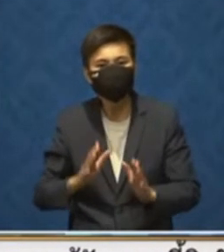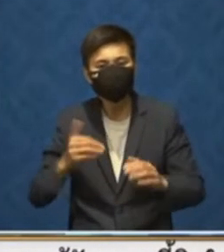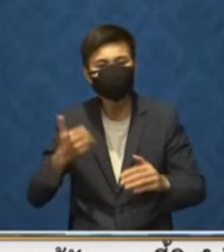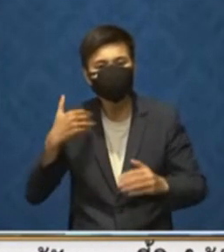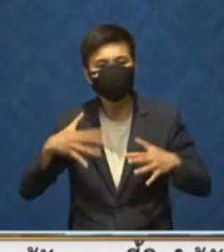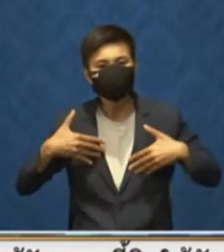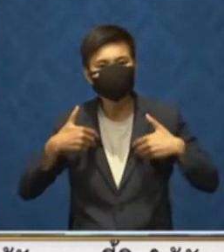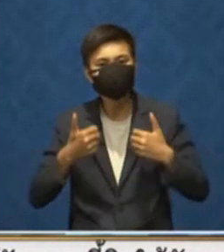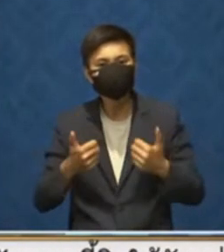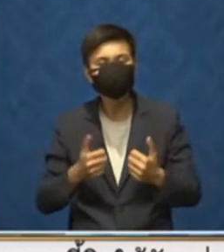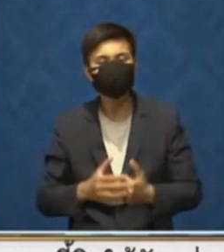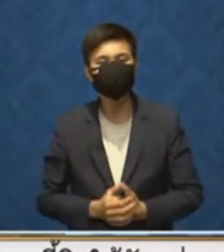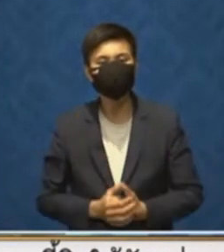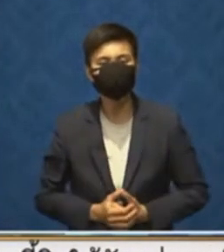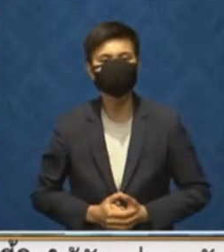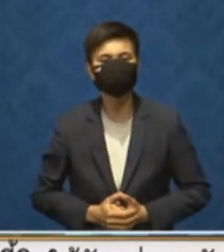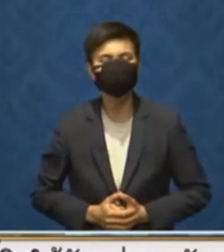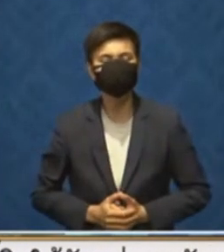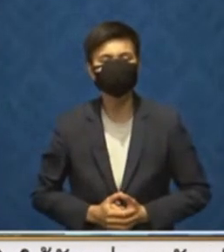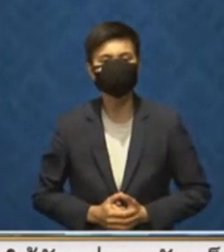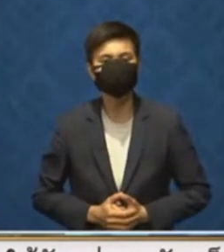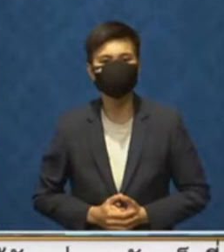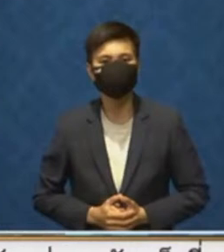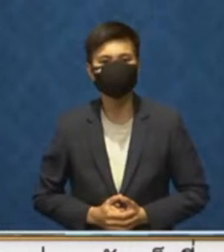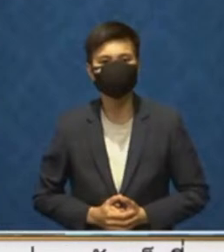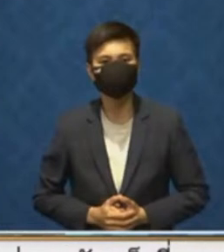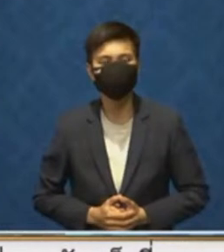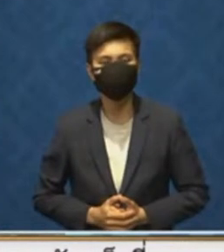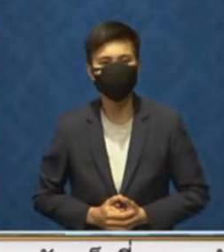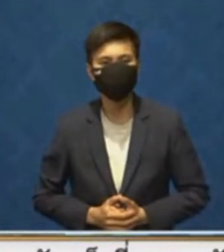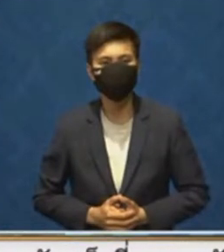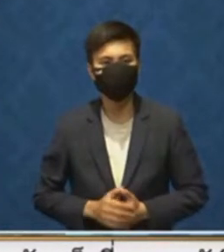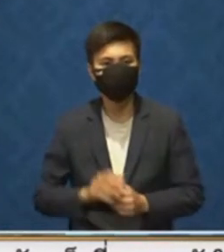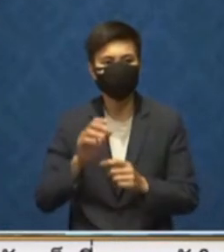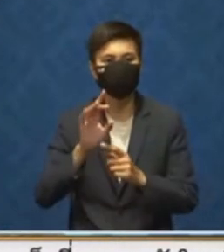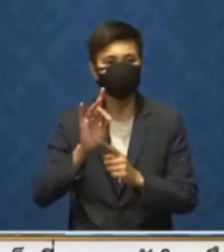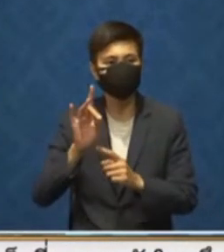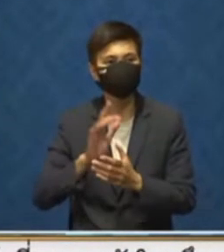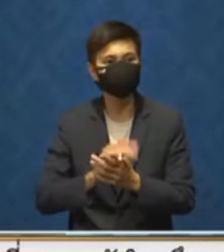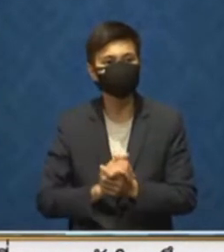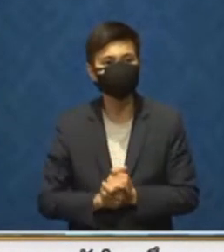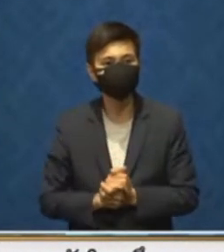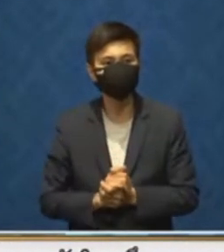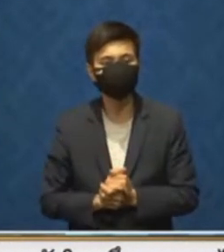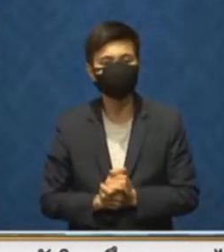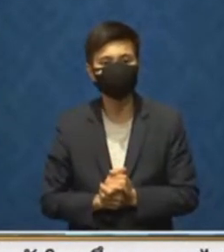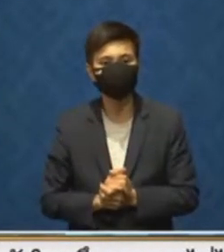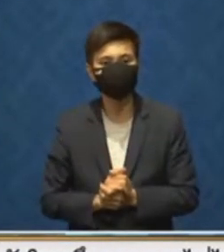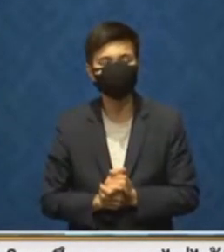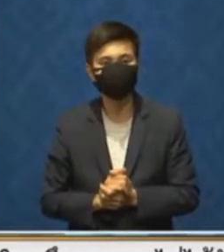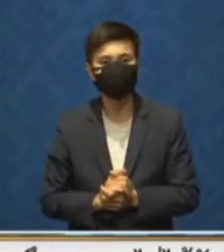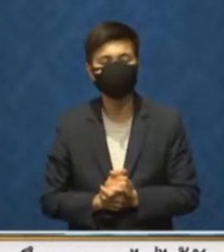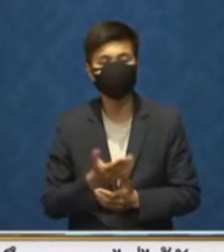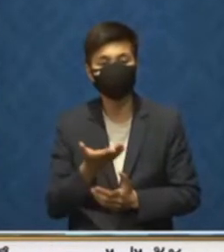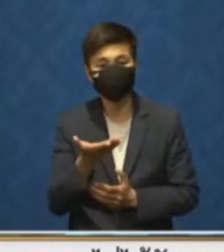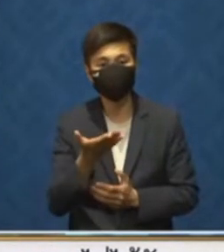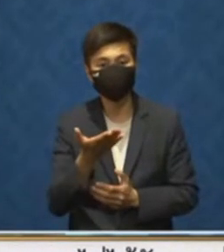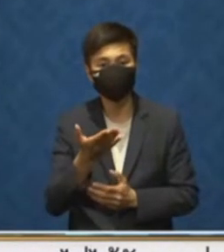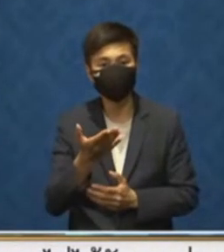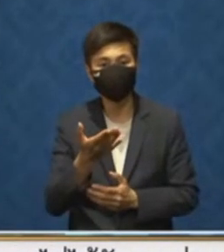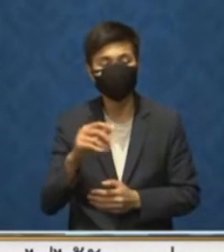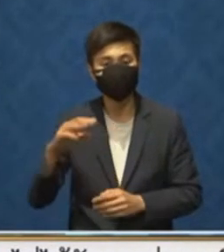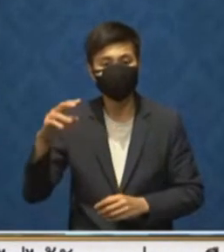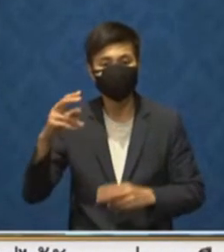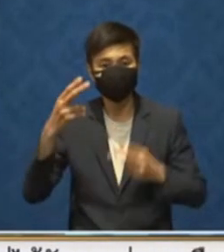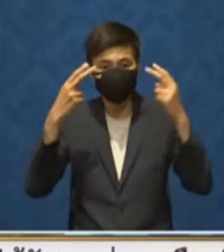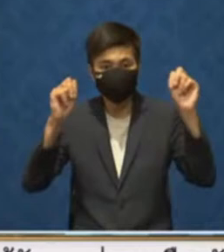กับf28ครับเหตุที่คุณประยุทธ์ยึดอำนาจ